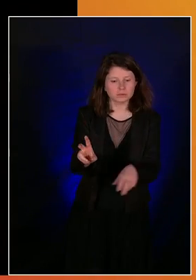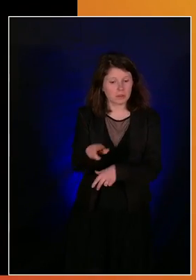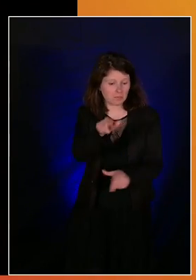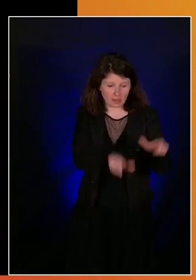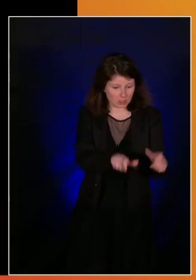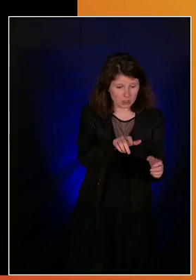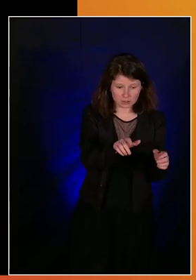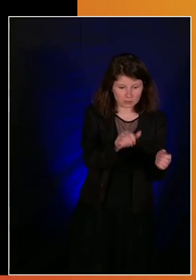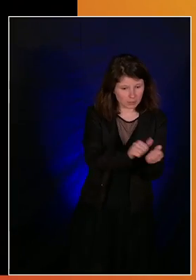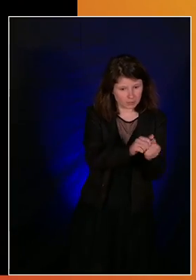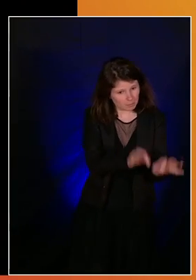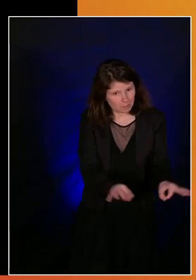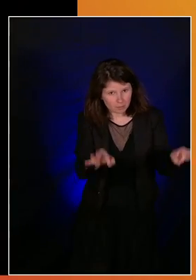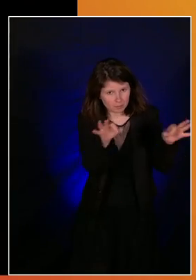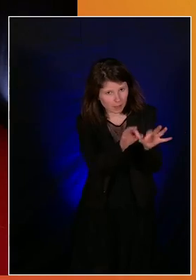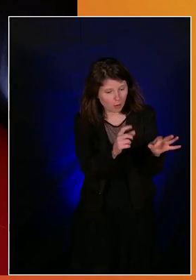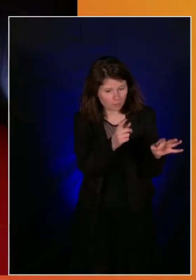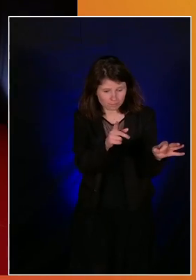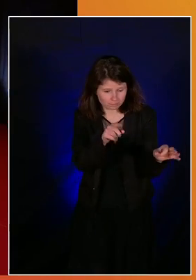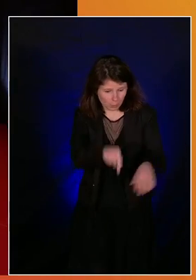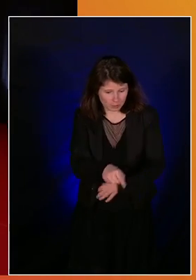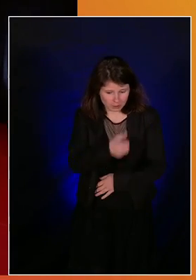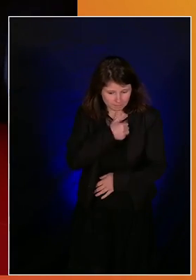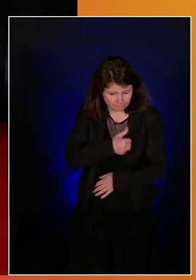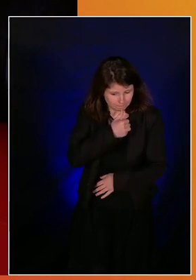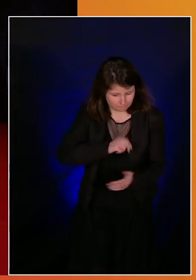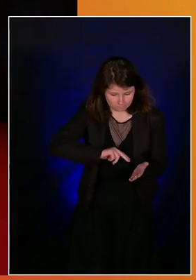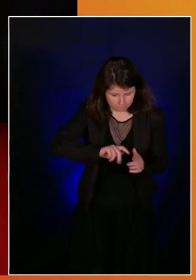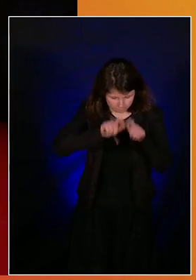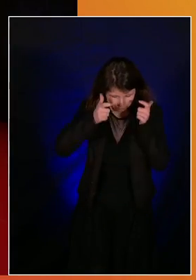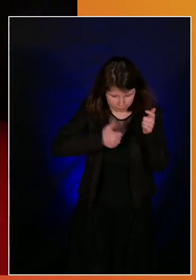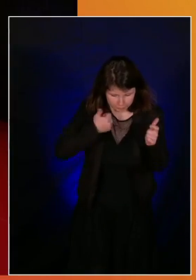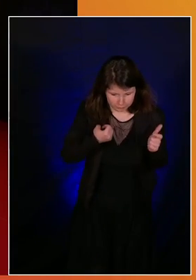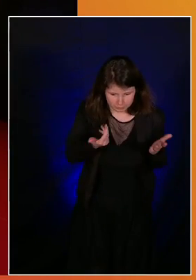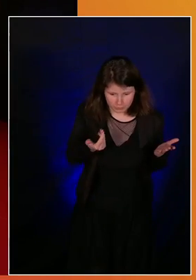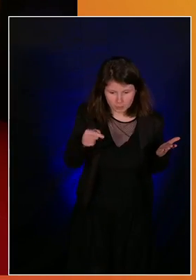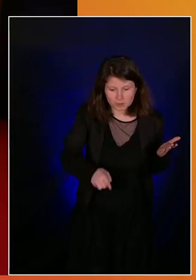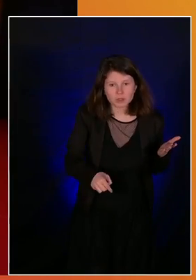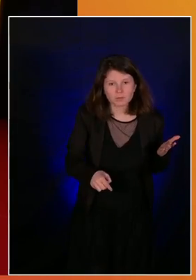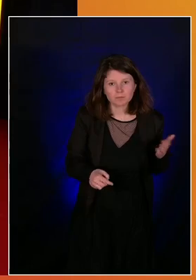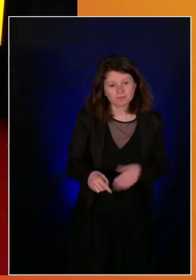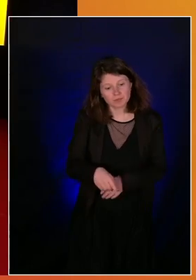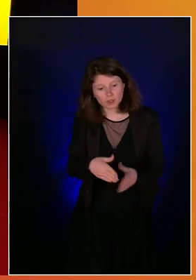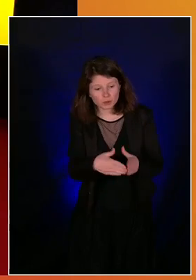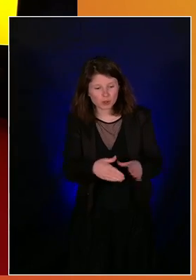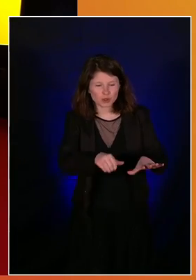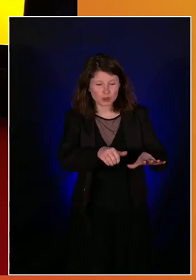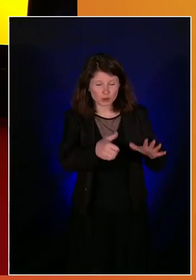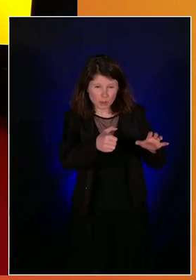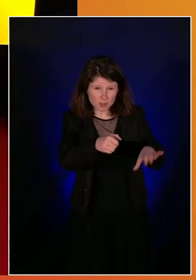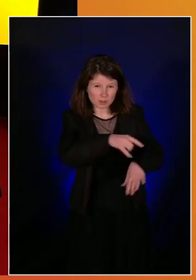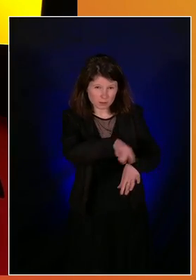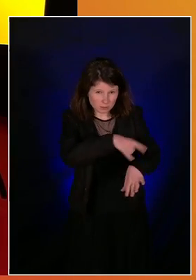statut par un employeur qui les planifiaé jusqu'à 60 he par semaine les faisait travailler 7 jours sur 7 les